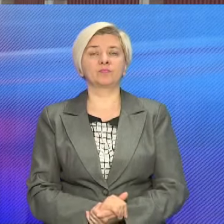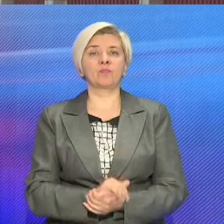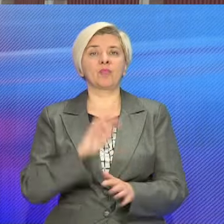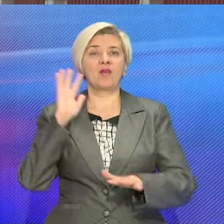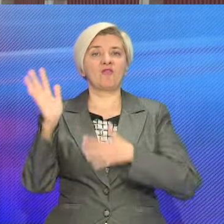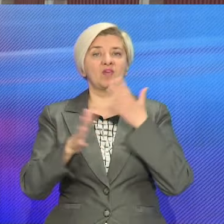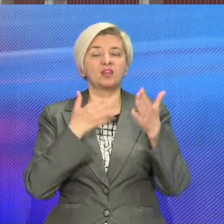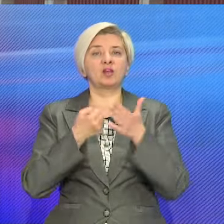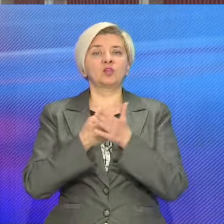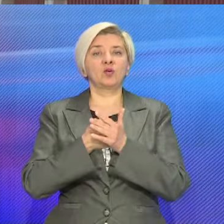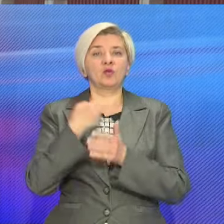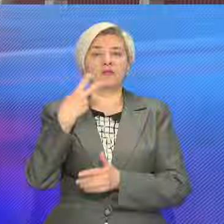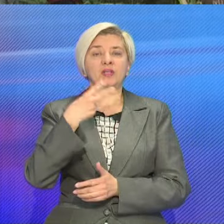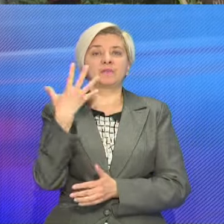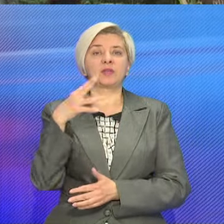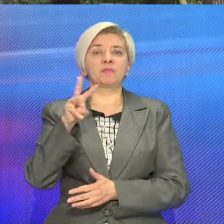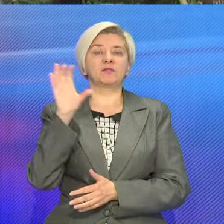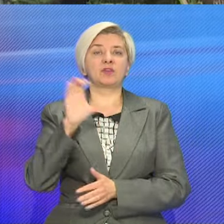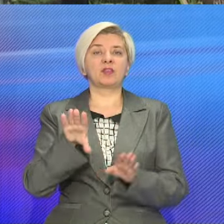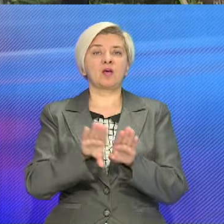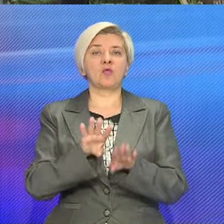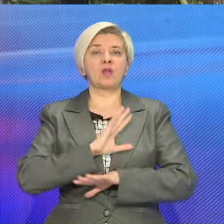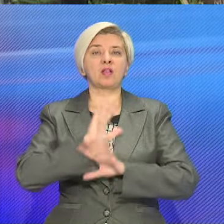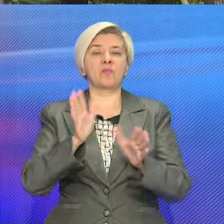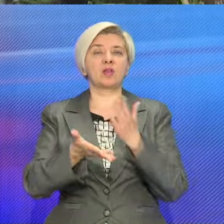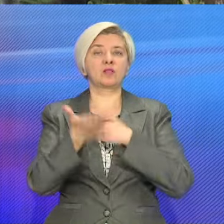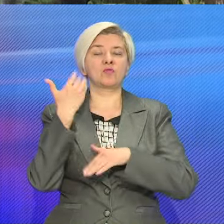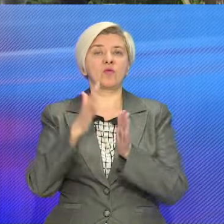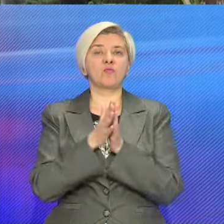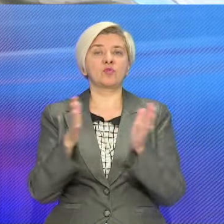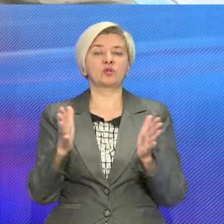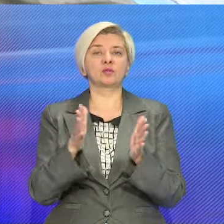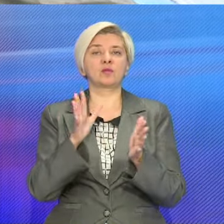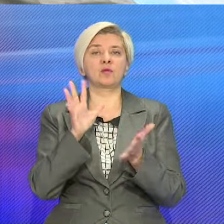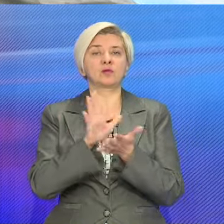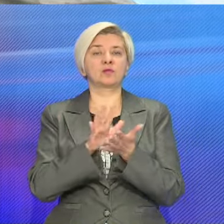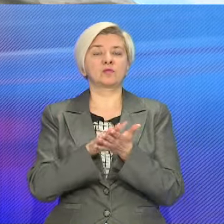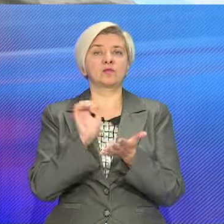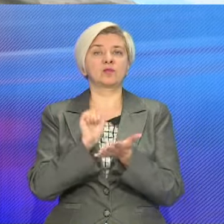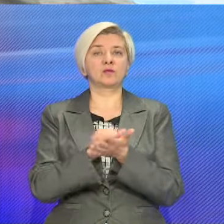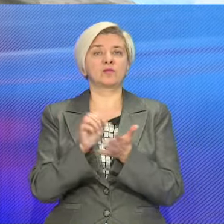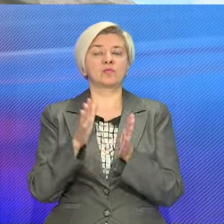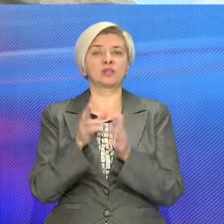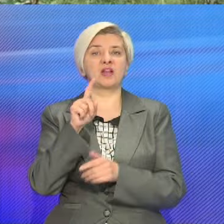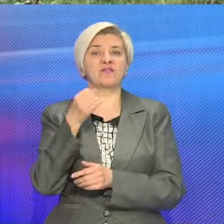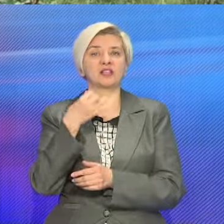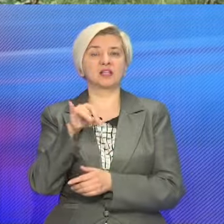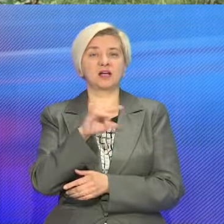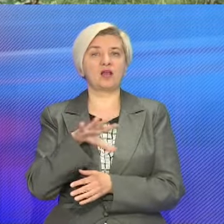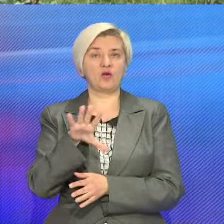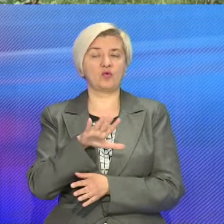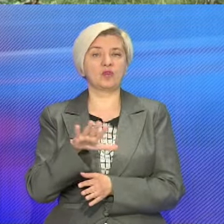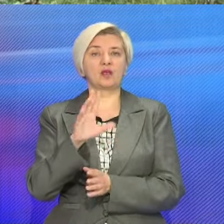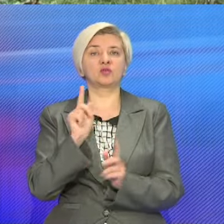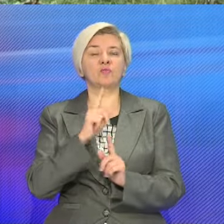Порывы ветру до 25 метров за секунду. Такого не было давно. Больше за все досталось жихарам Зельвинского района. Каб разуметь,